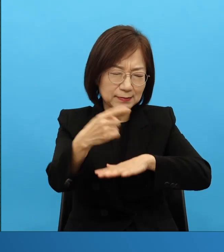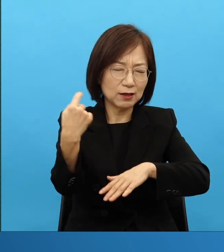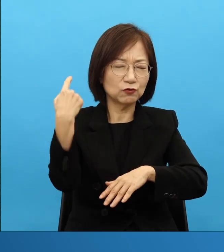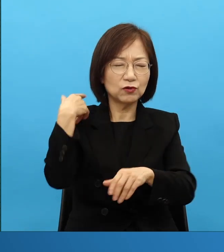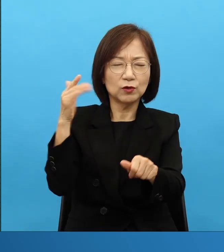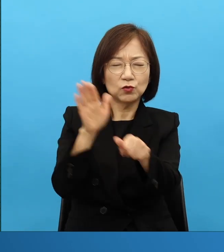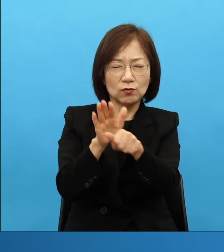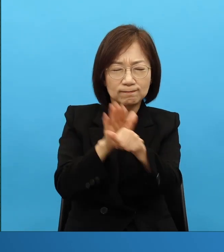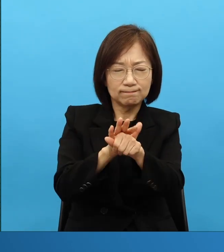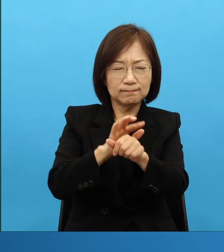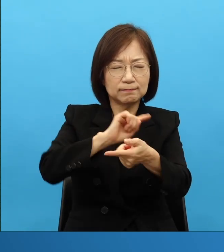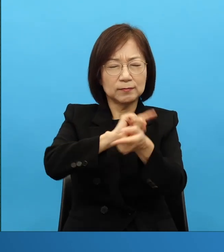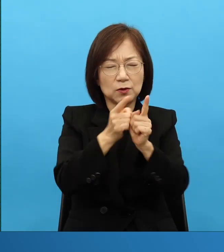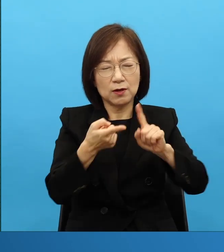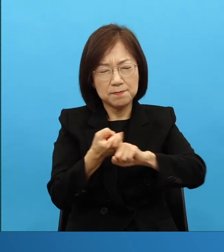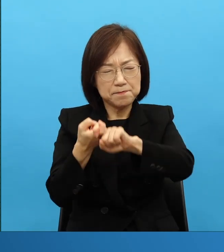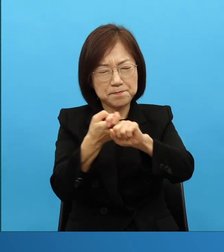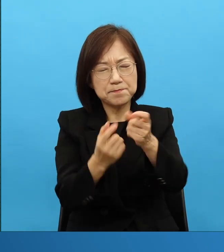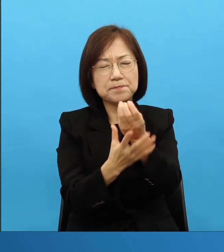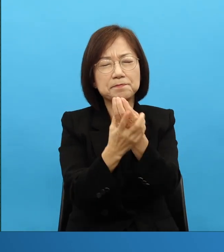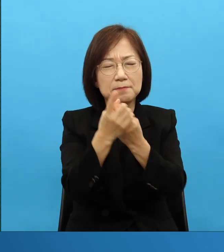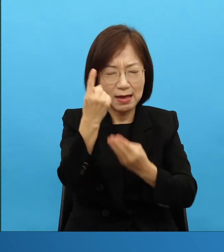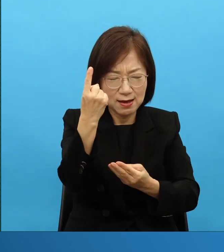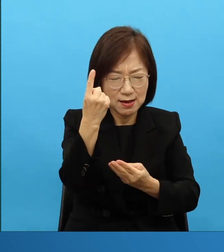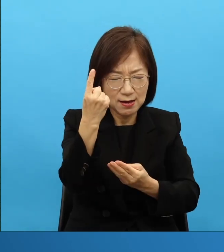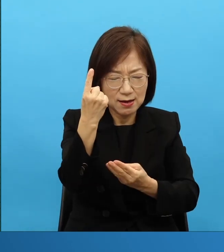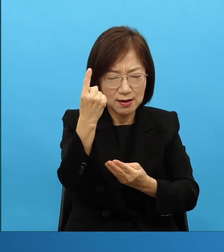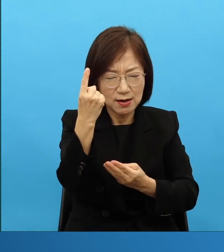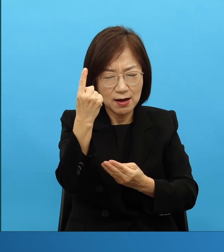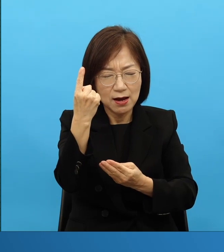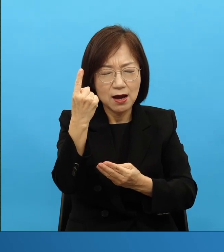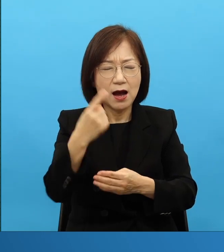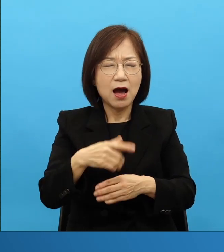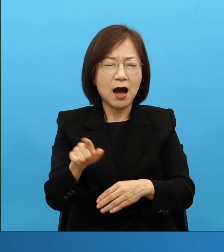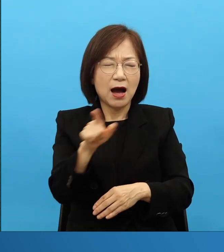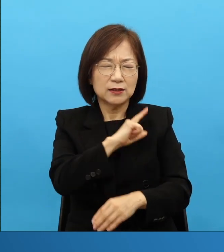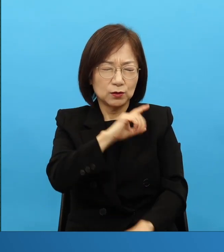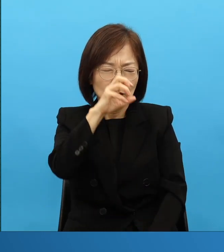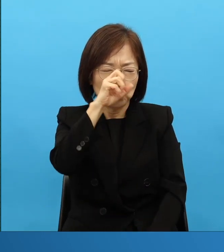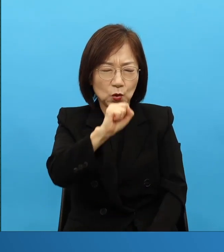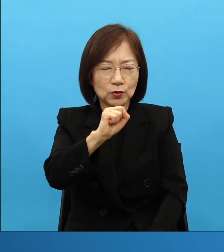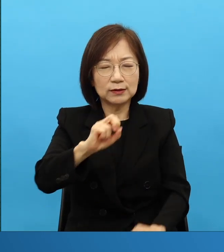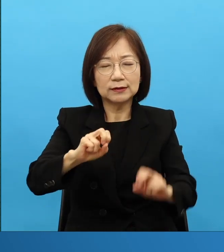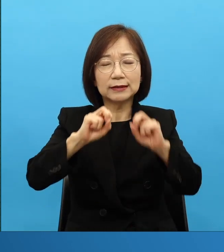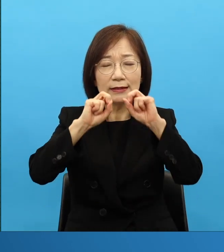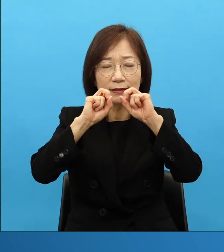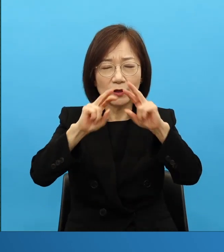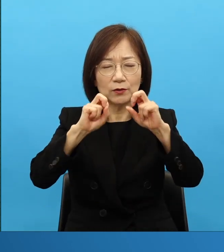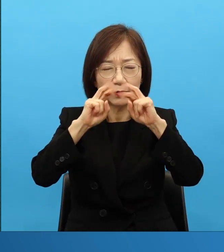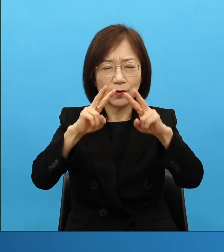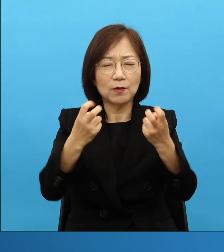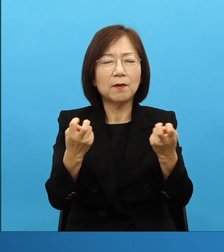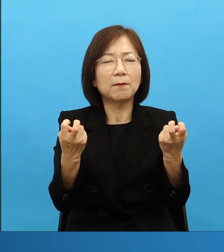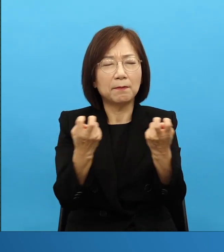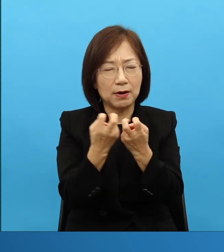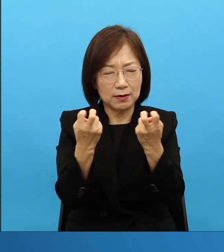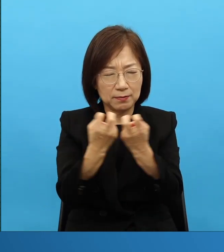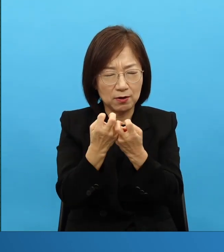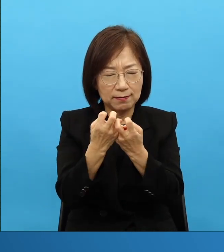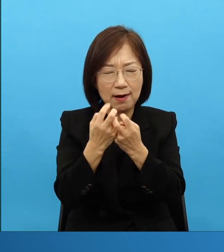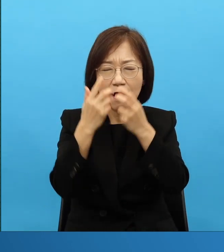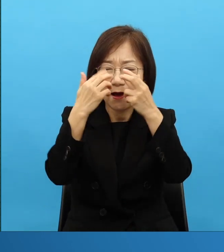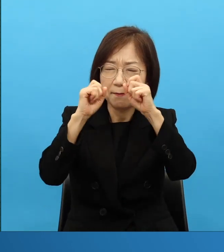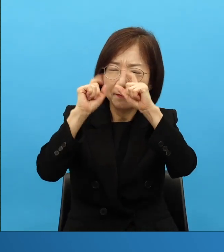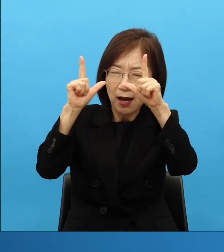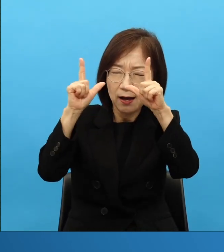하는 작전 타임이 되게 하사 최선의 선교 전략을 수립하는 기회가 되게 하옵소서. Meanwhile, may it be